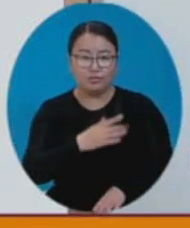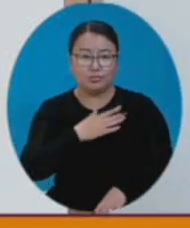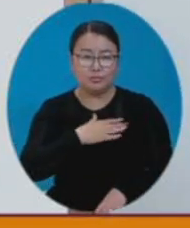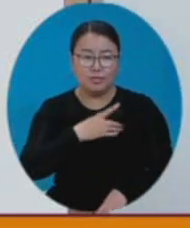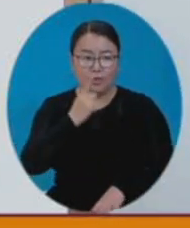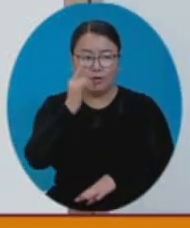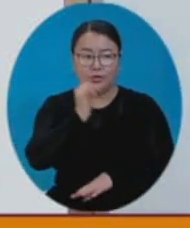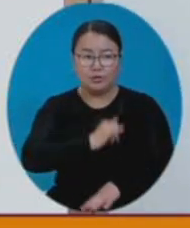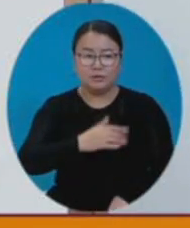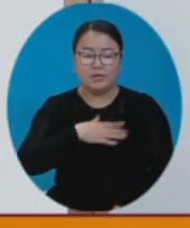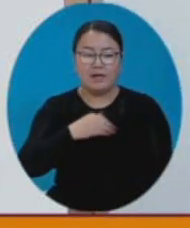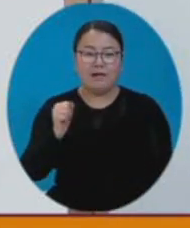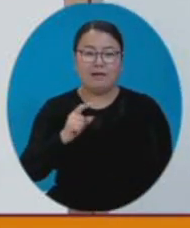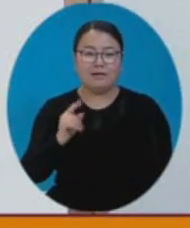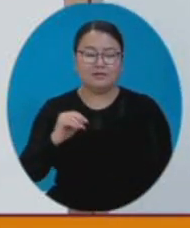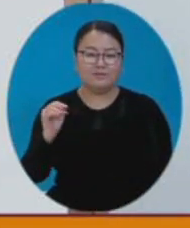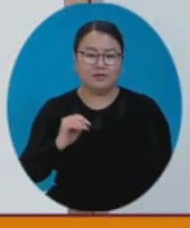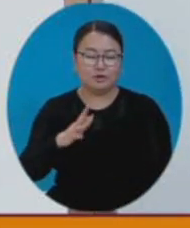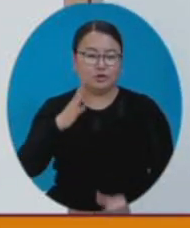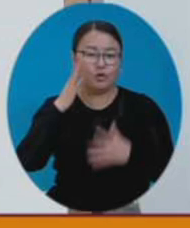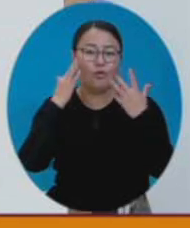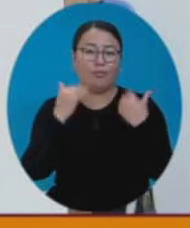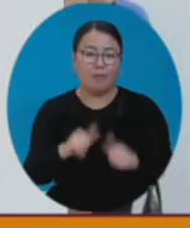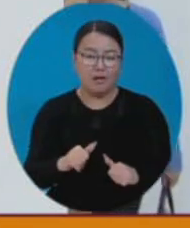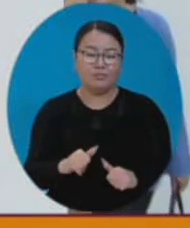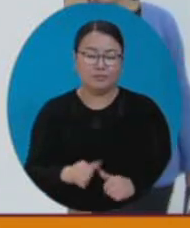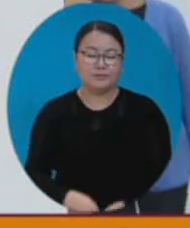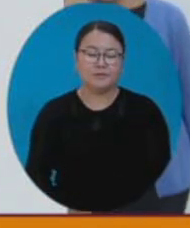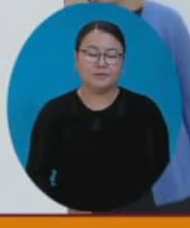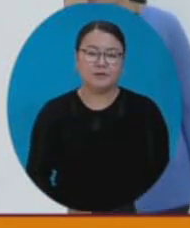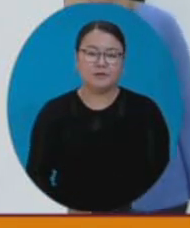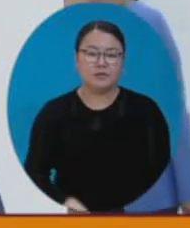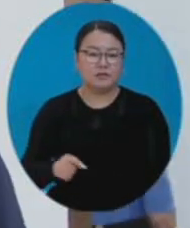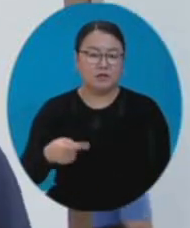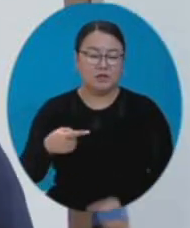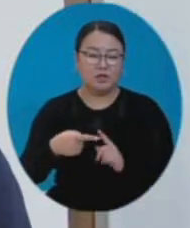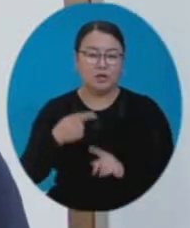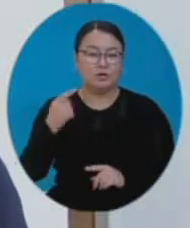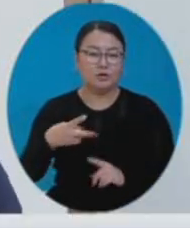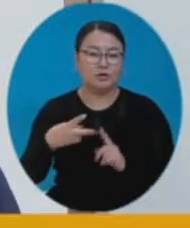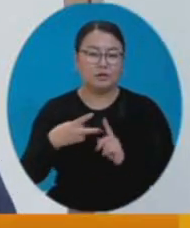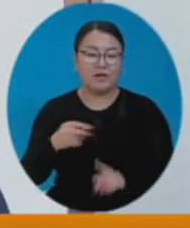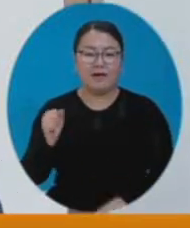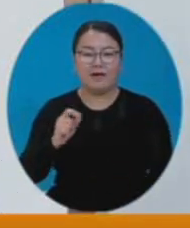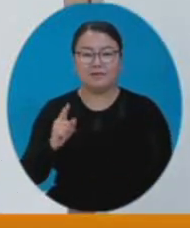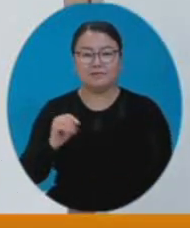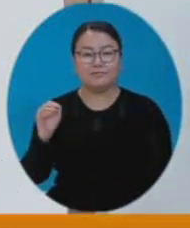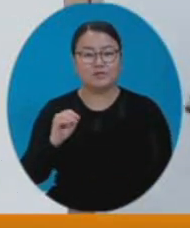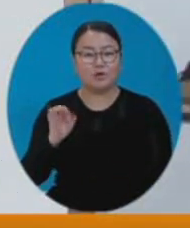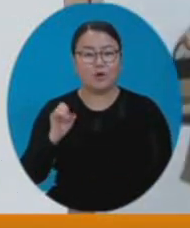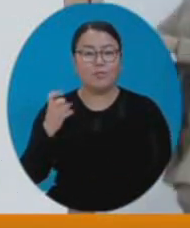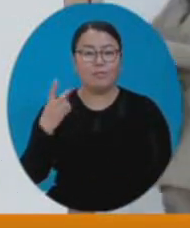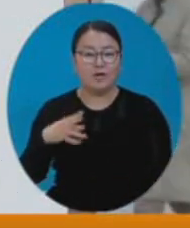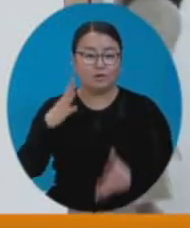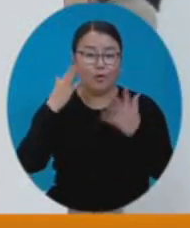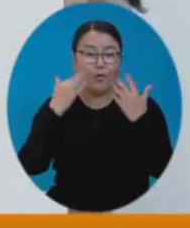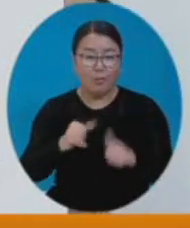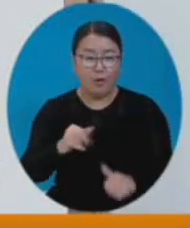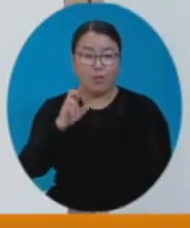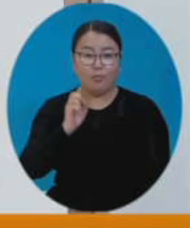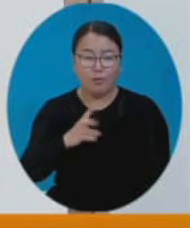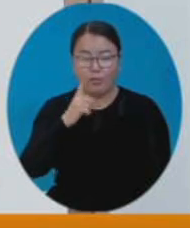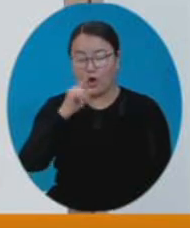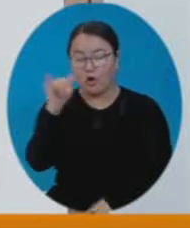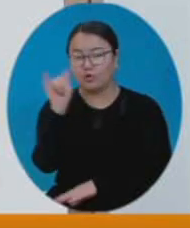одоо Монгол улс одоо энэ Азийн физикийн олимпиадыг зохион байгуулж байна гэсэн үг. Нэгдүгээрт. Хоёрдугаарт энэ Азийн физикийн олимпиадыг зохион байгуулснаар бол